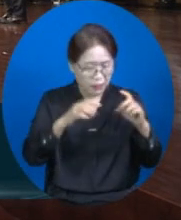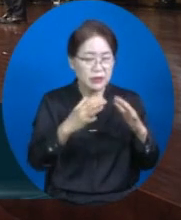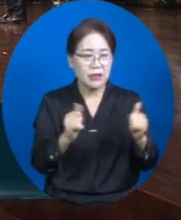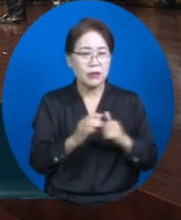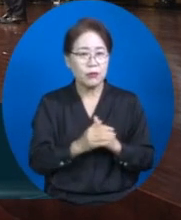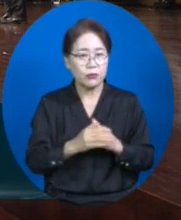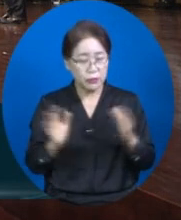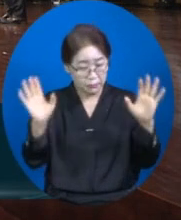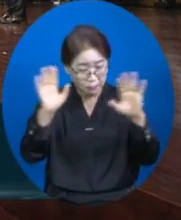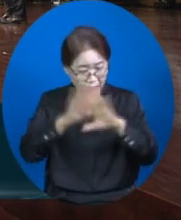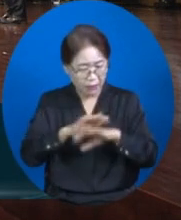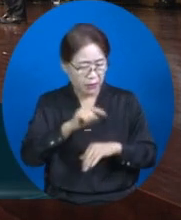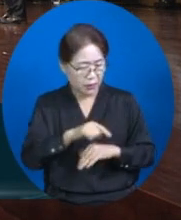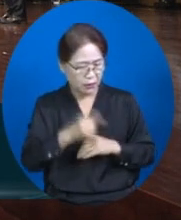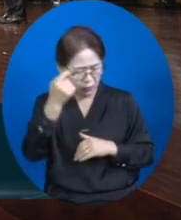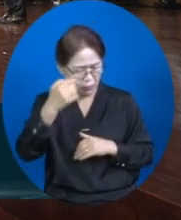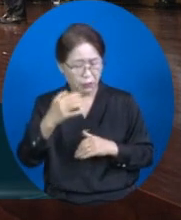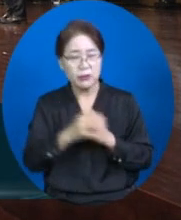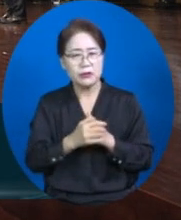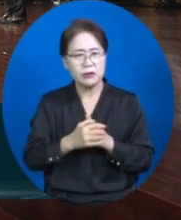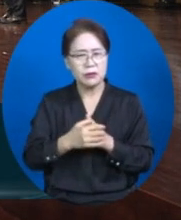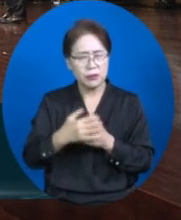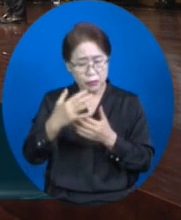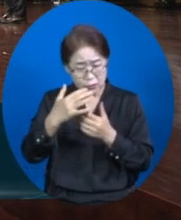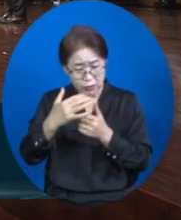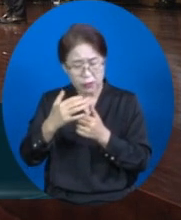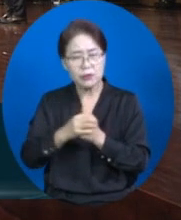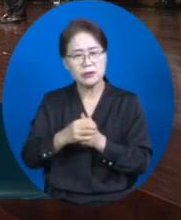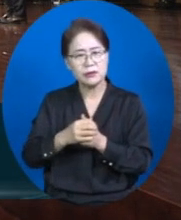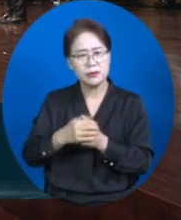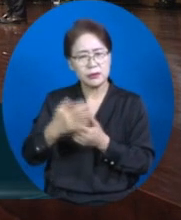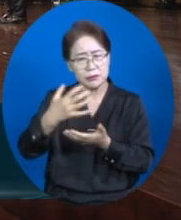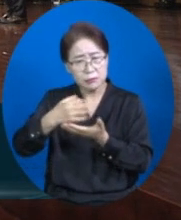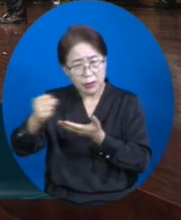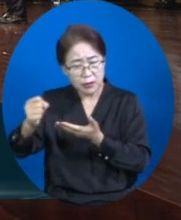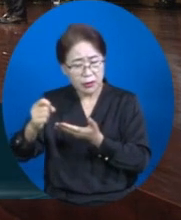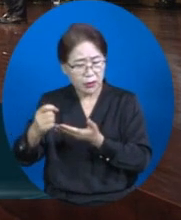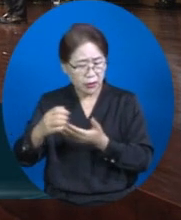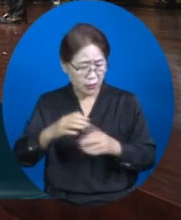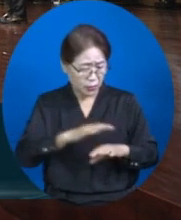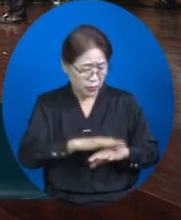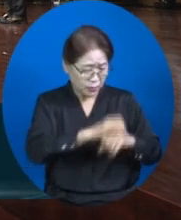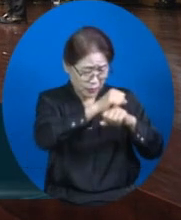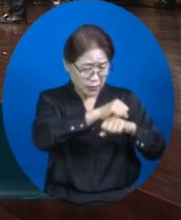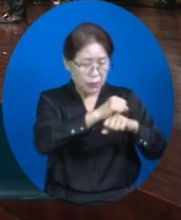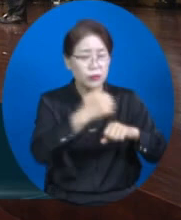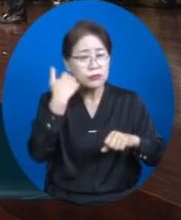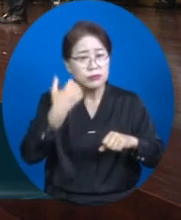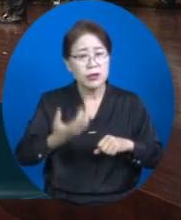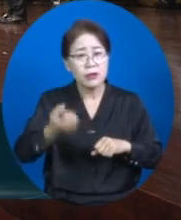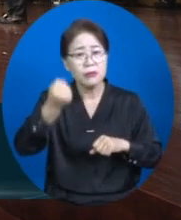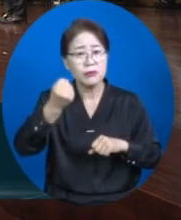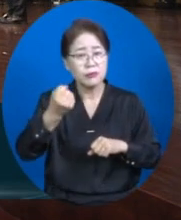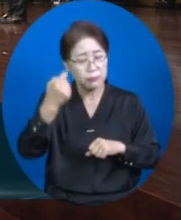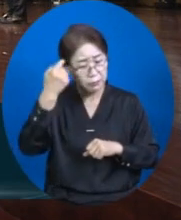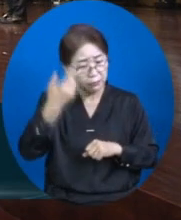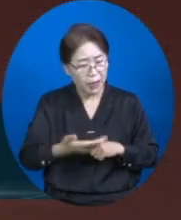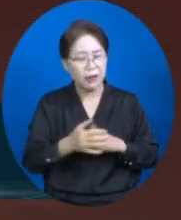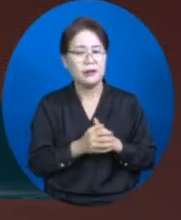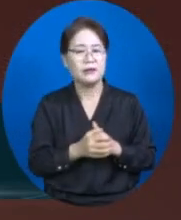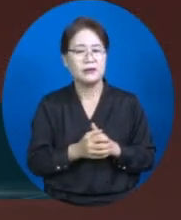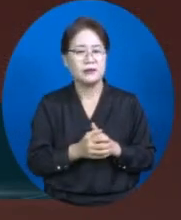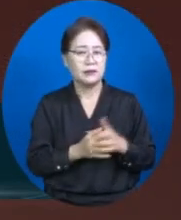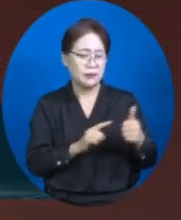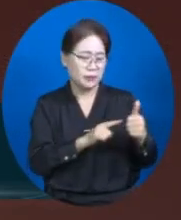오늘 밤에 내 영혼을 더러 찾으리니 그러면 내 준비한 것이 누구의 것이 되겠느냐 하나님은이